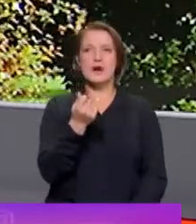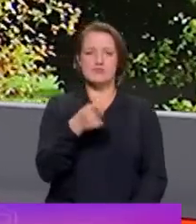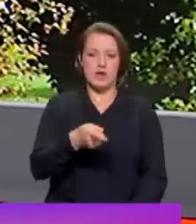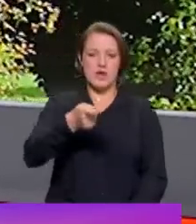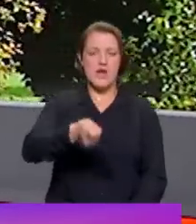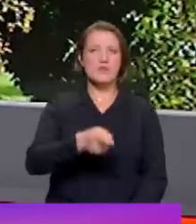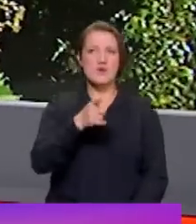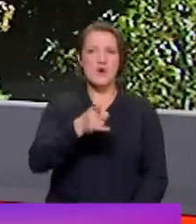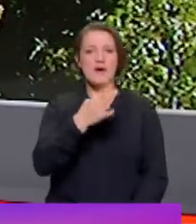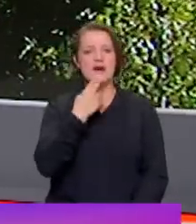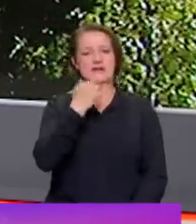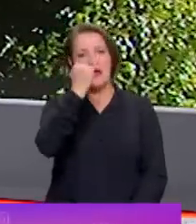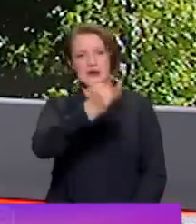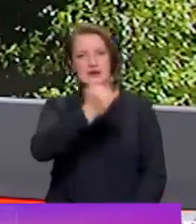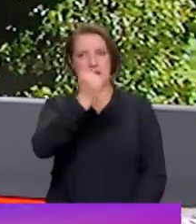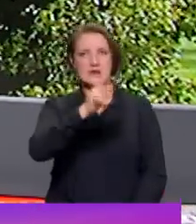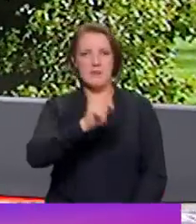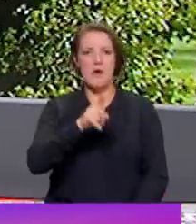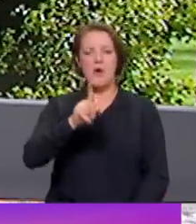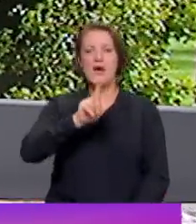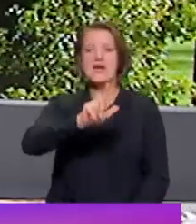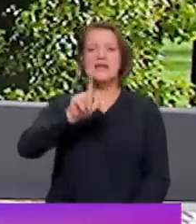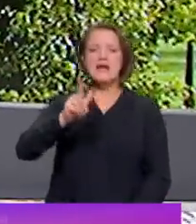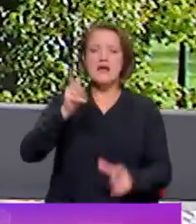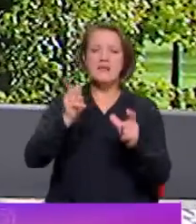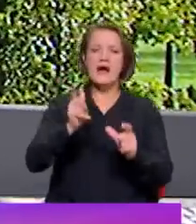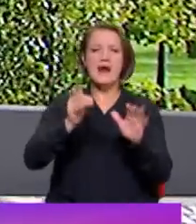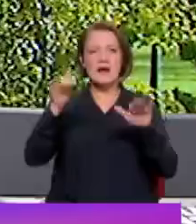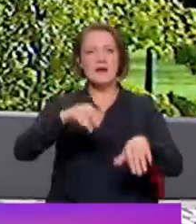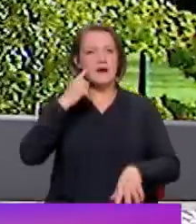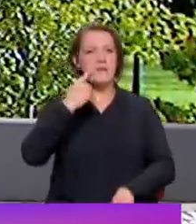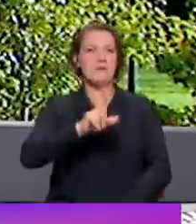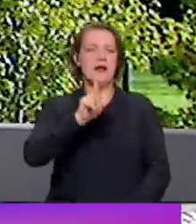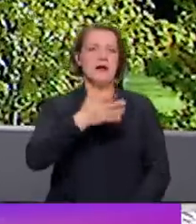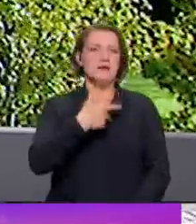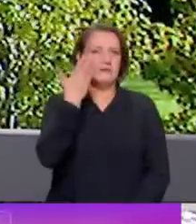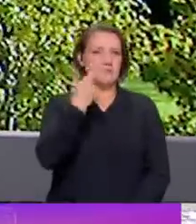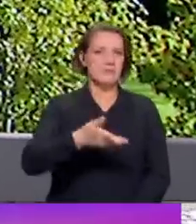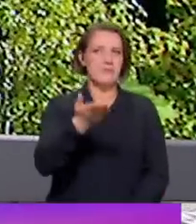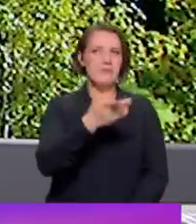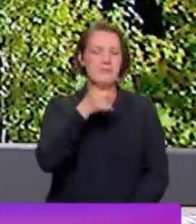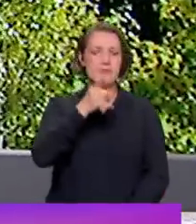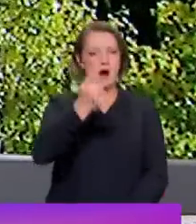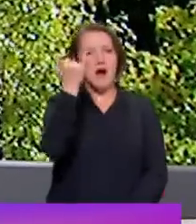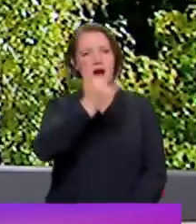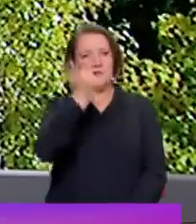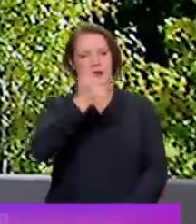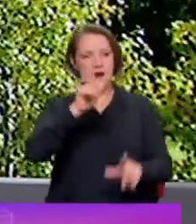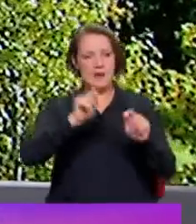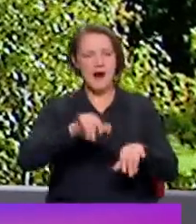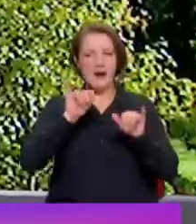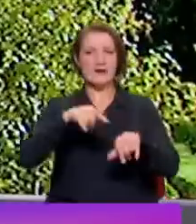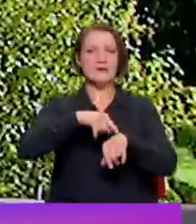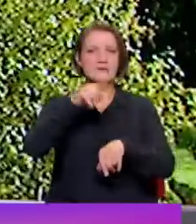yatırıyor diye o kadını eleştirirken o ihtiyacın nereden geldiğine de bakmak lazım sevgili izleyenler bu eleştiriyi yaparken aynı